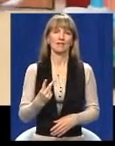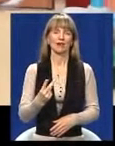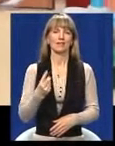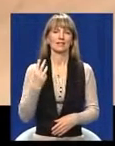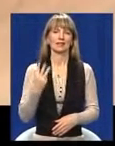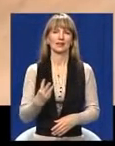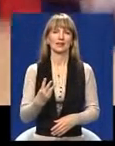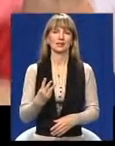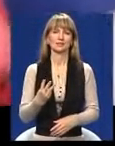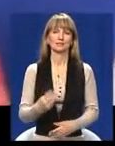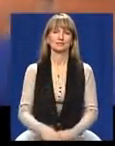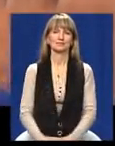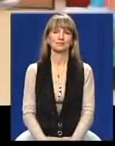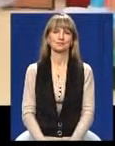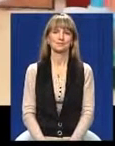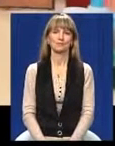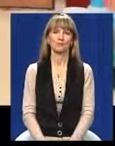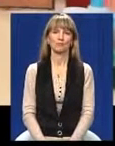1, 2, 3.